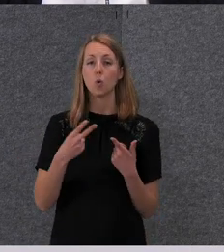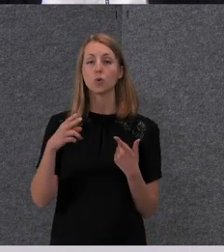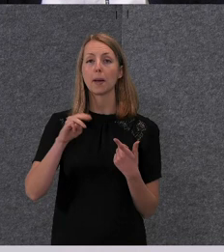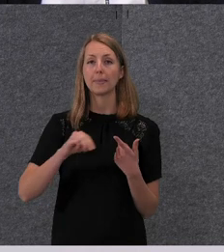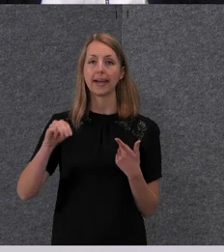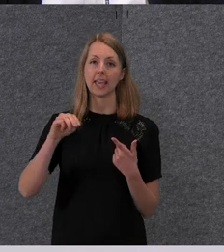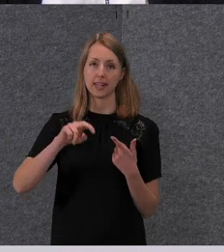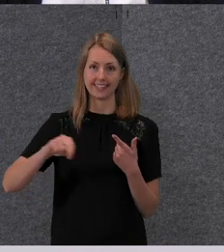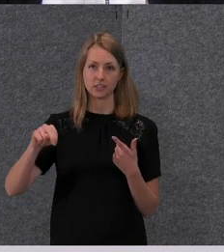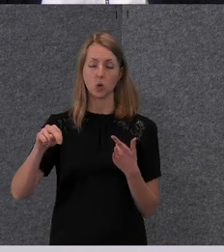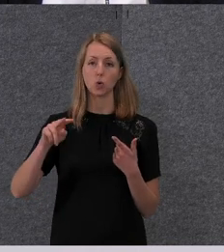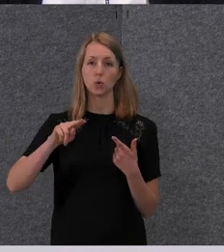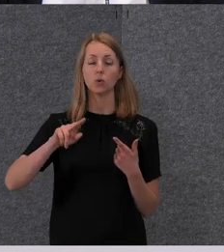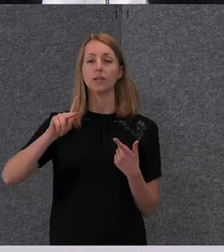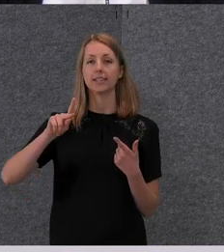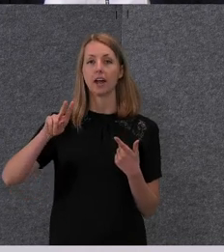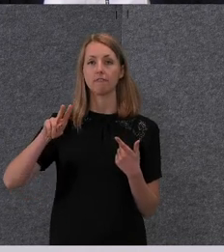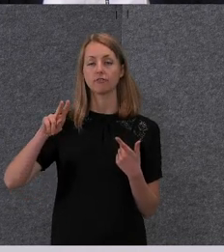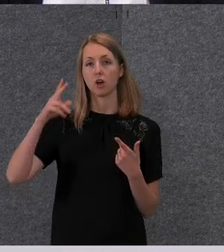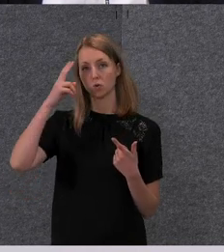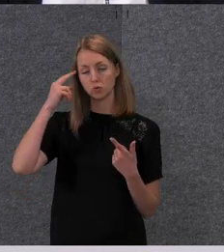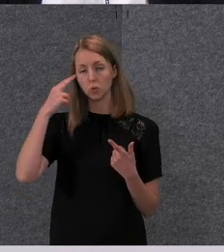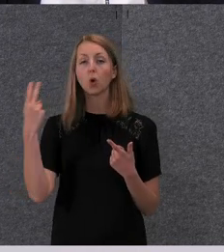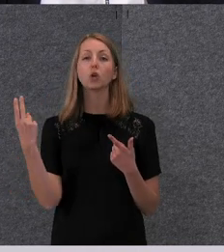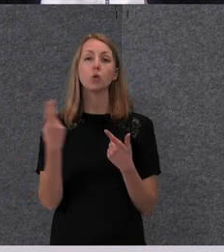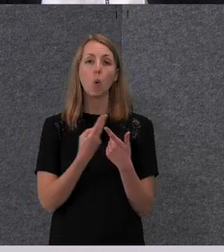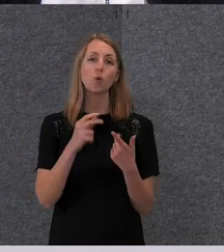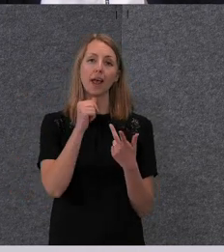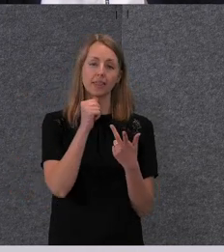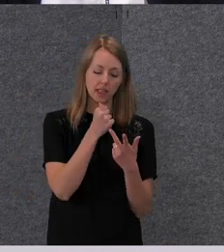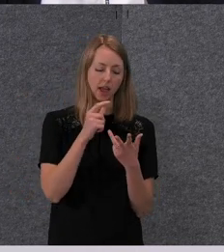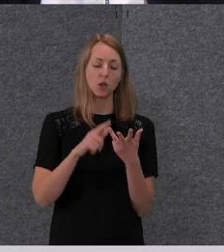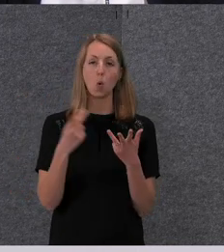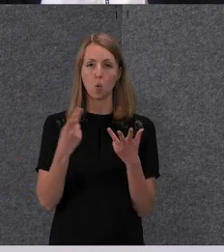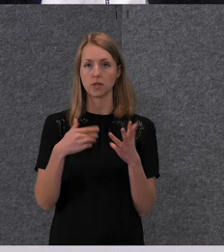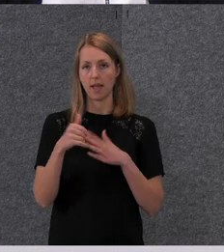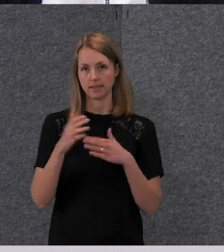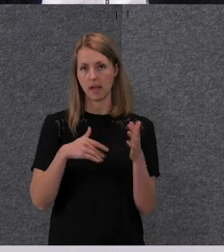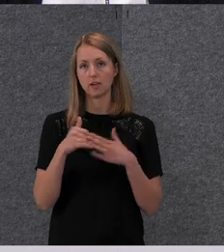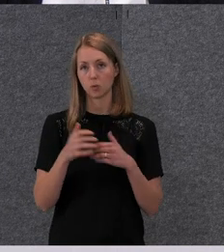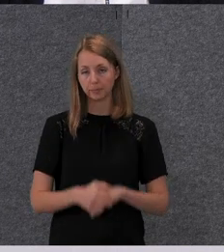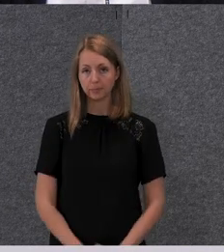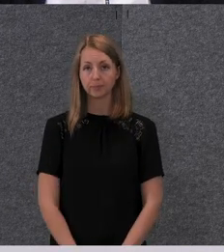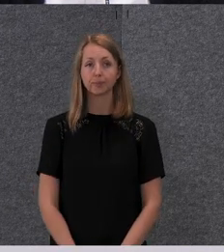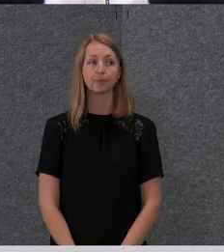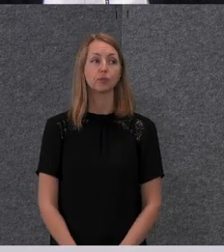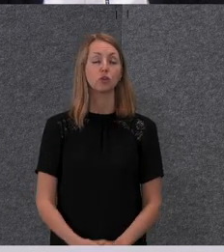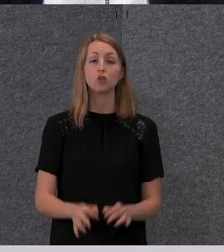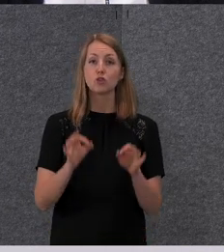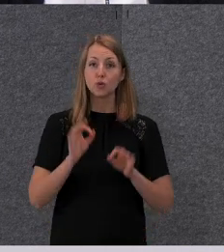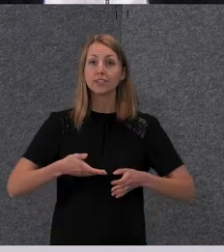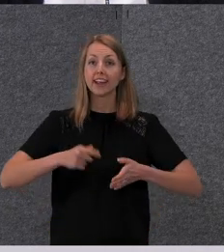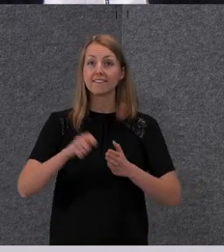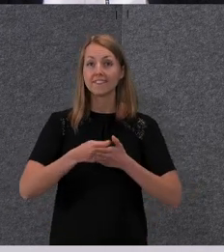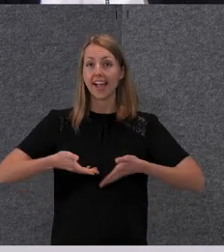aus dem KV Düren, sowie die Möglichkeit, mit Nein abzustimmen, als auch mit Enthaltung. Ich würde sagen, der